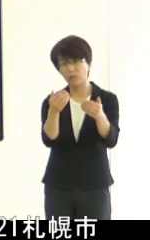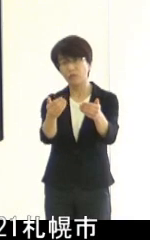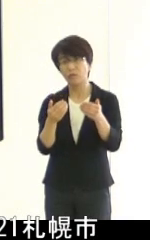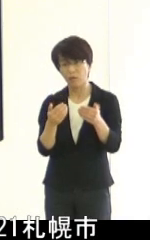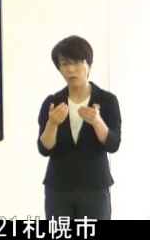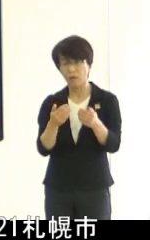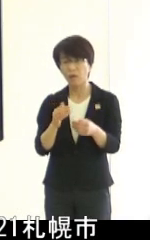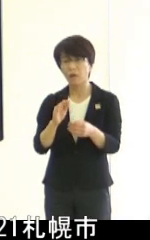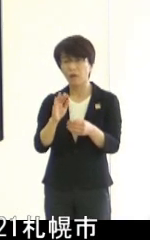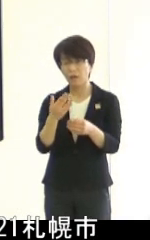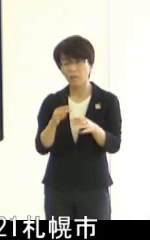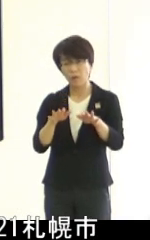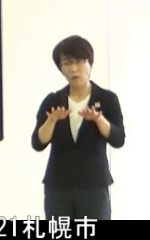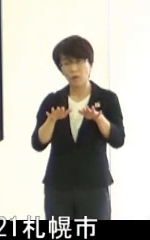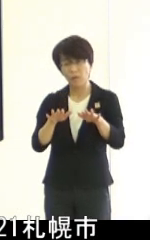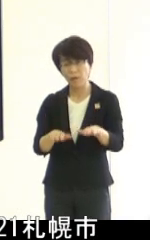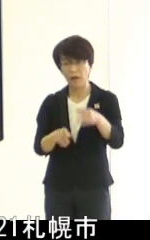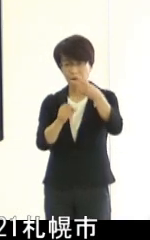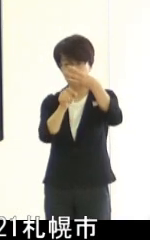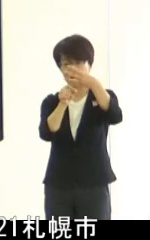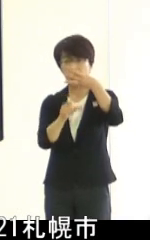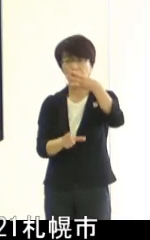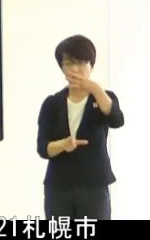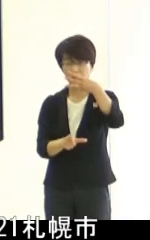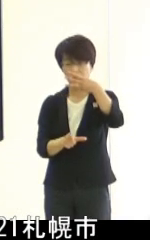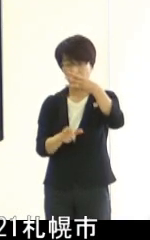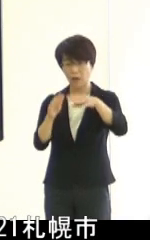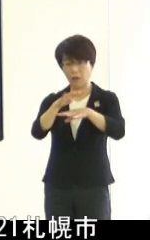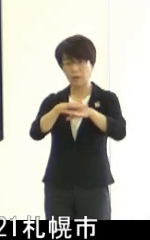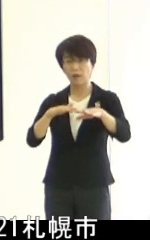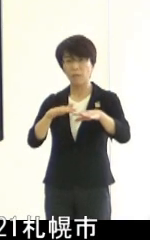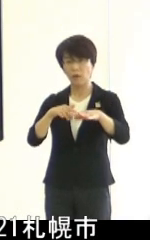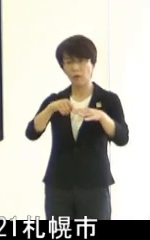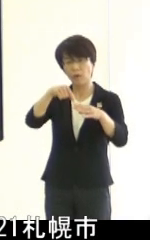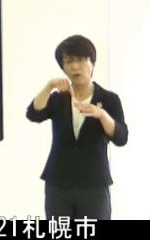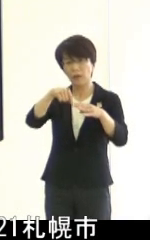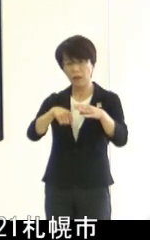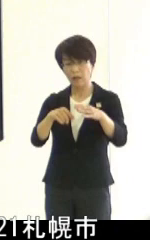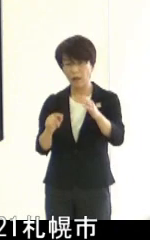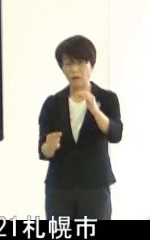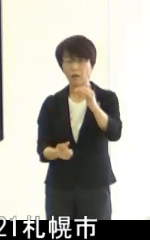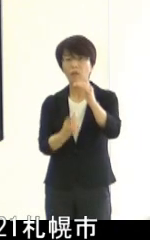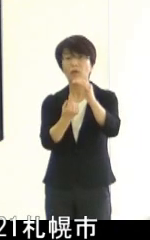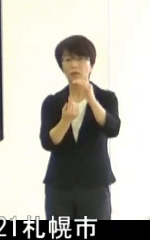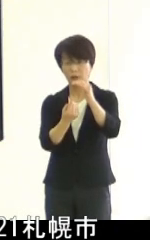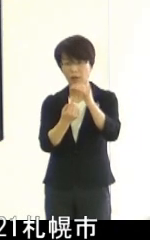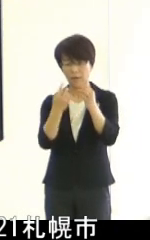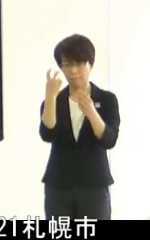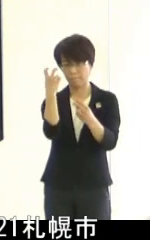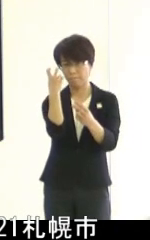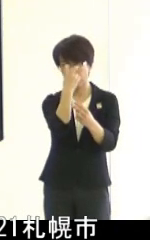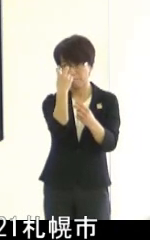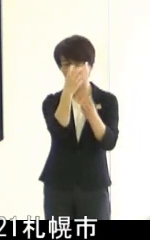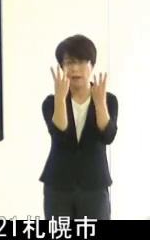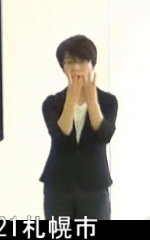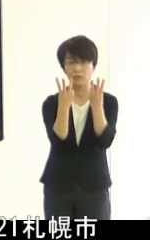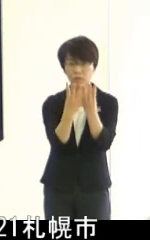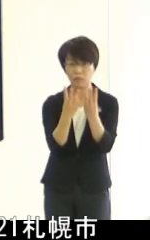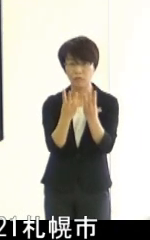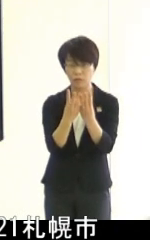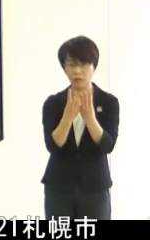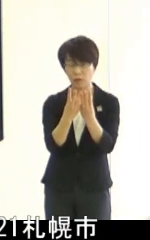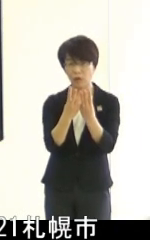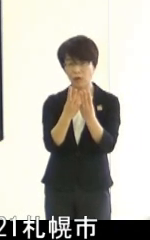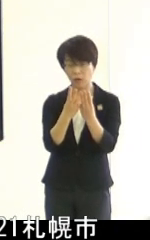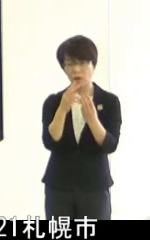少なくともこの3月札幌で発声をした件数を見ていきますと